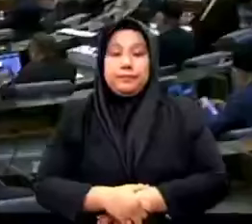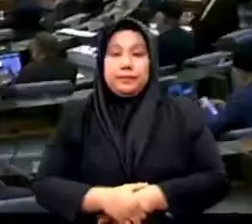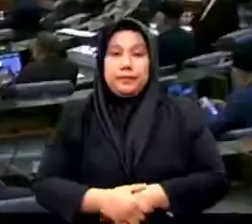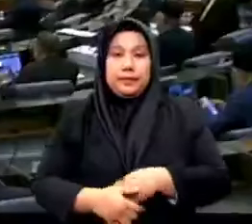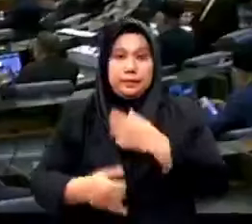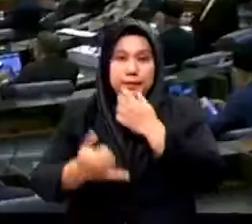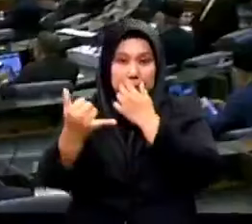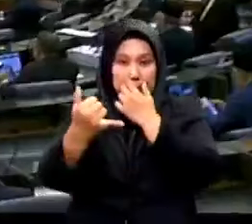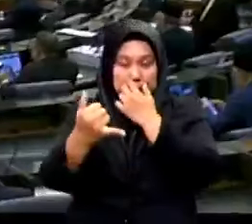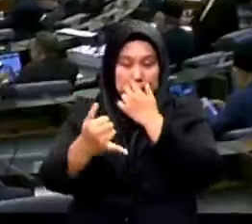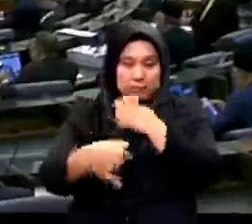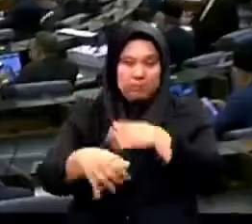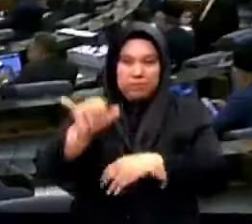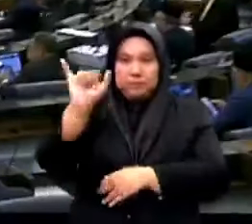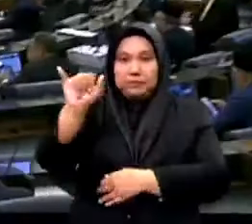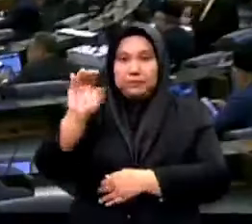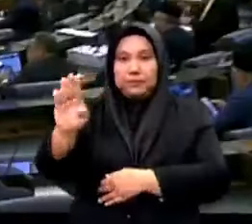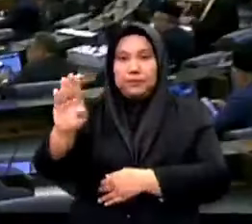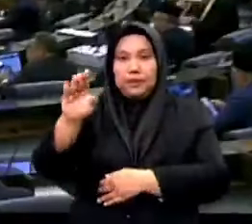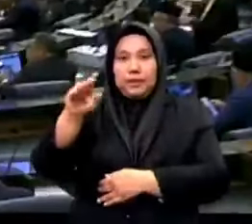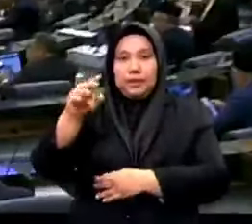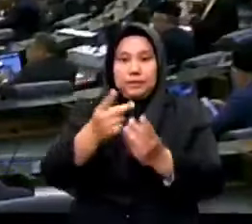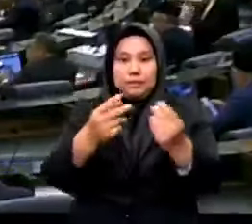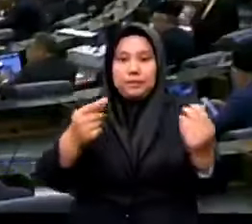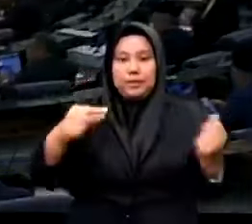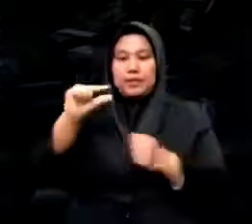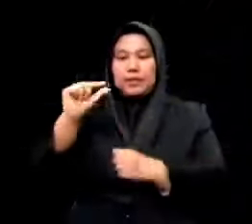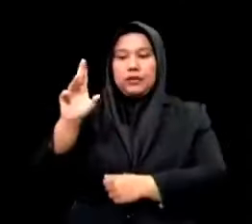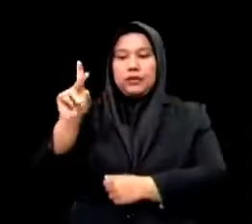ormat pas gudang Terima kasih Datuk